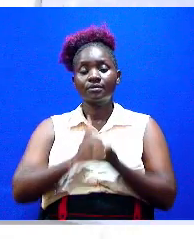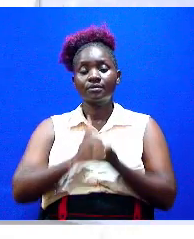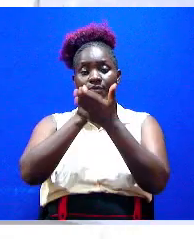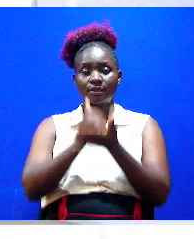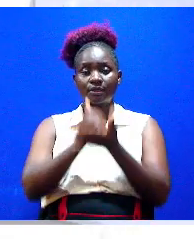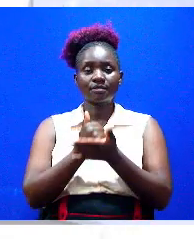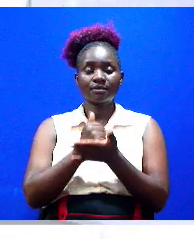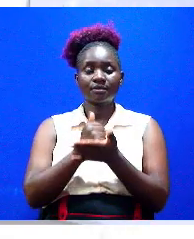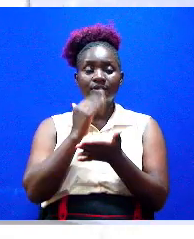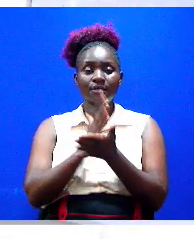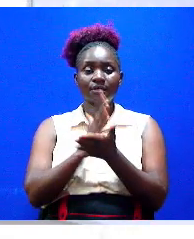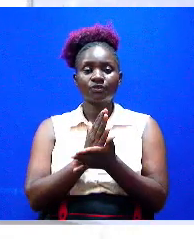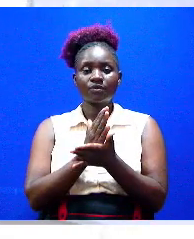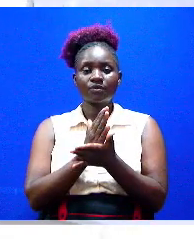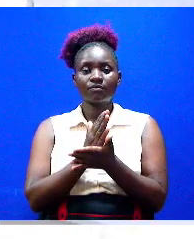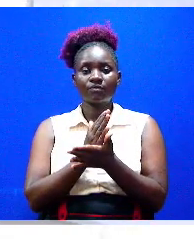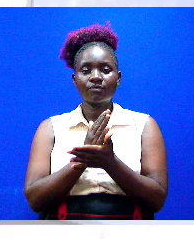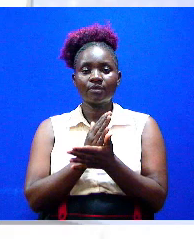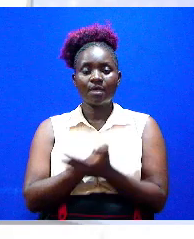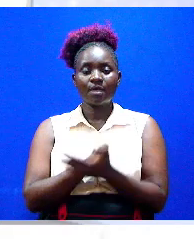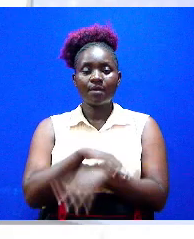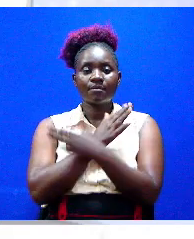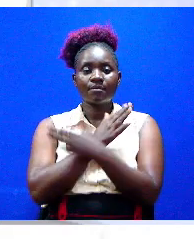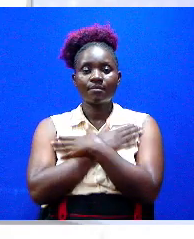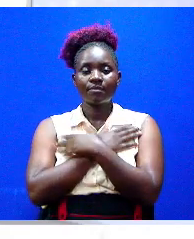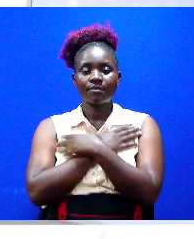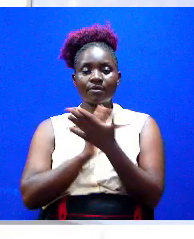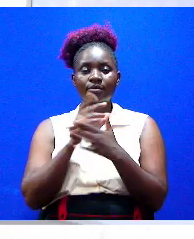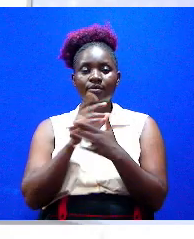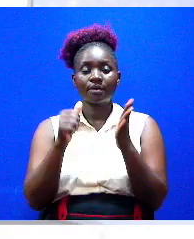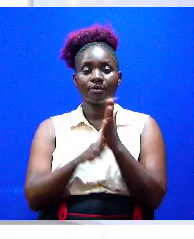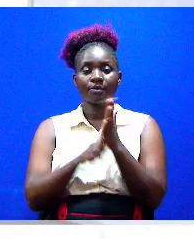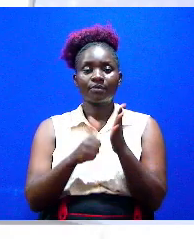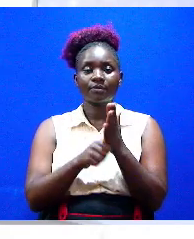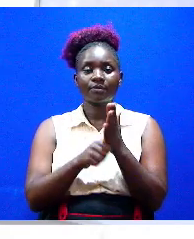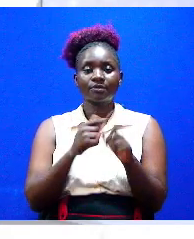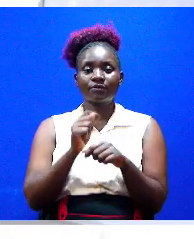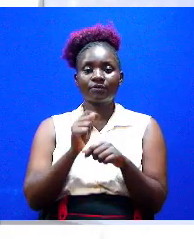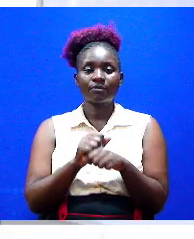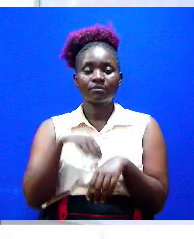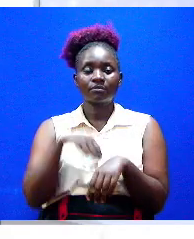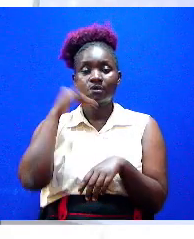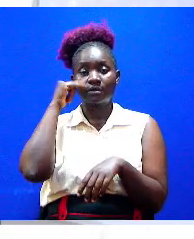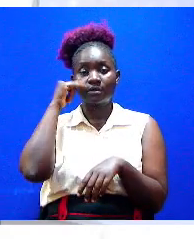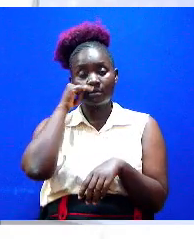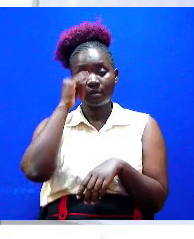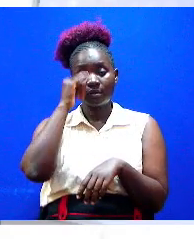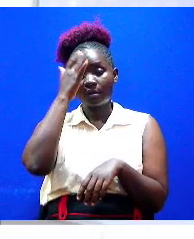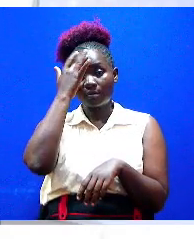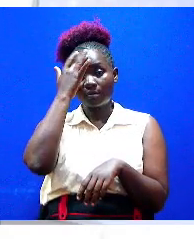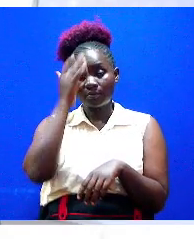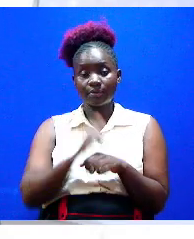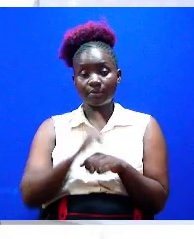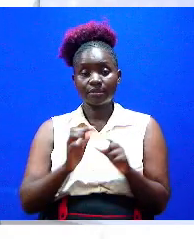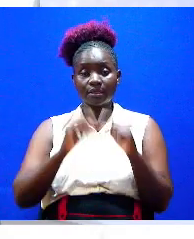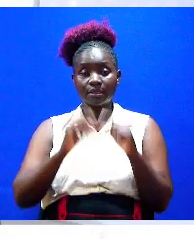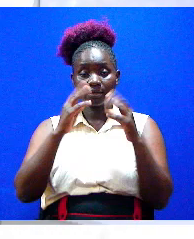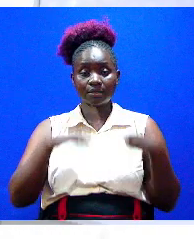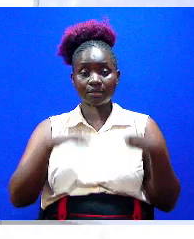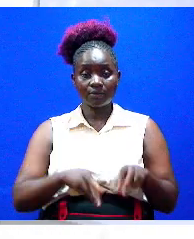eliyokwenekye buna abancho babo habu bagene tokobagwetera makongu a suburire banyareko ba bakwenyorera enjira